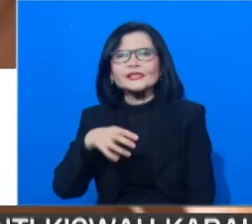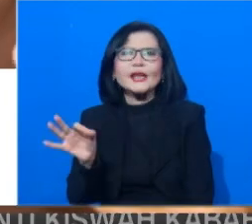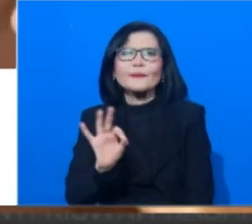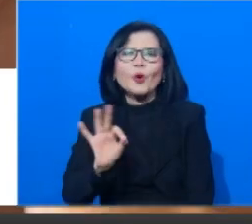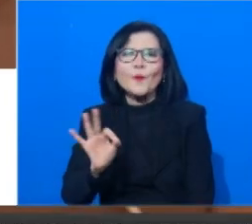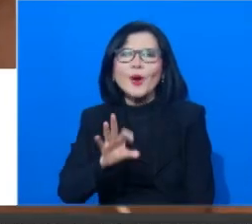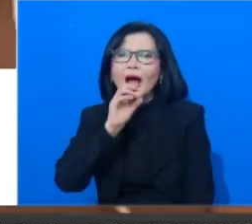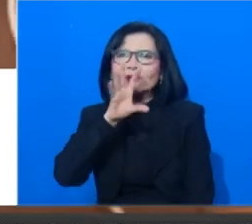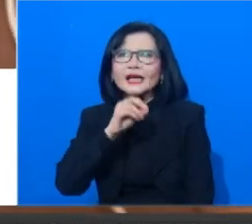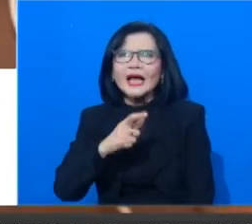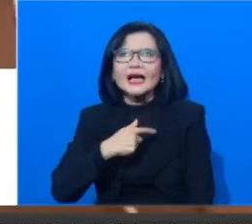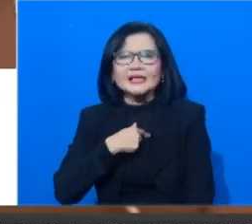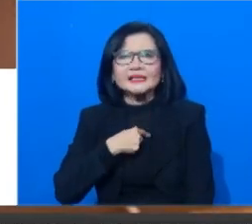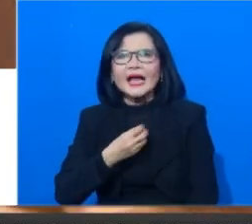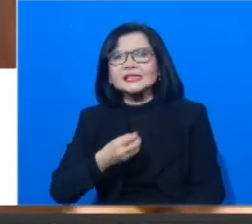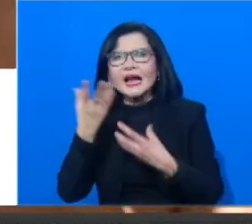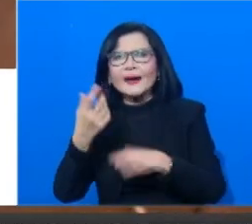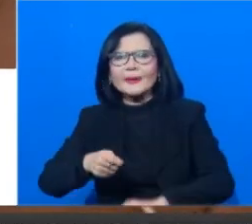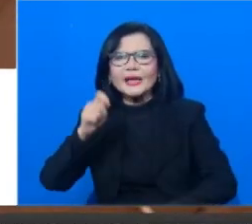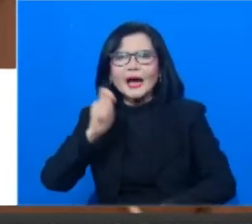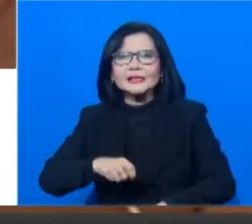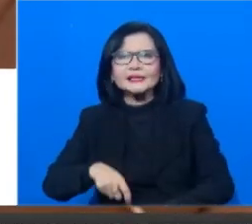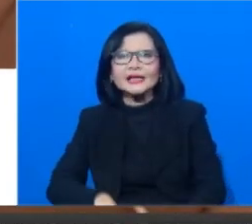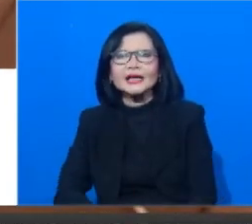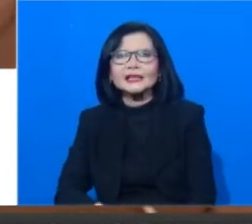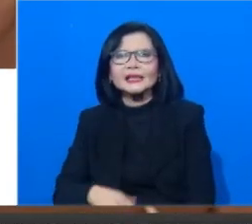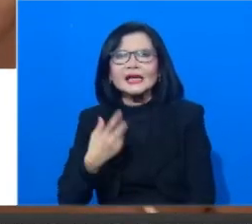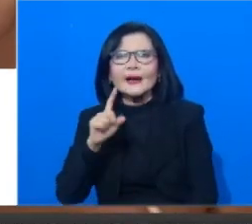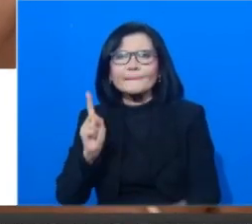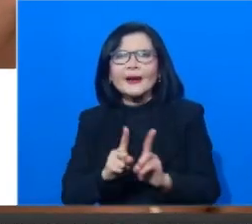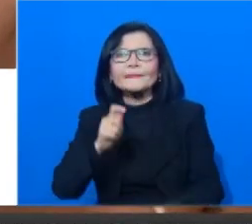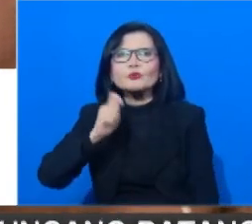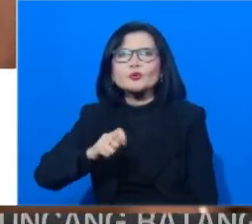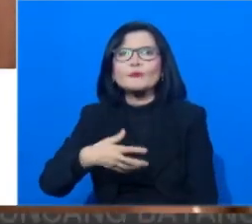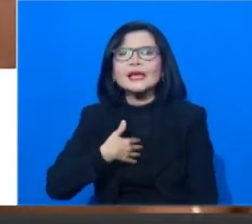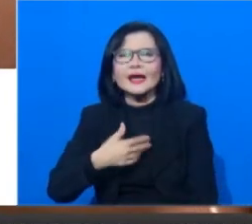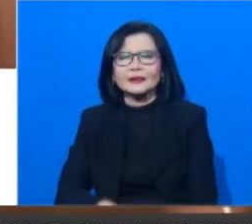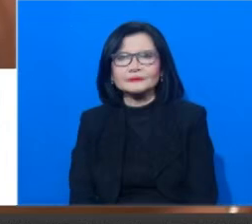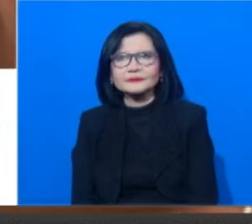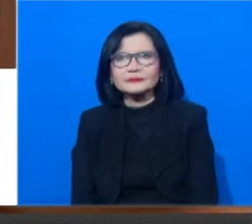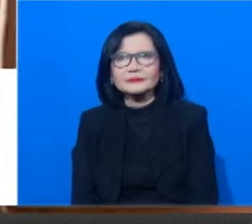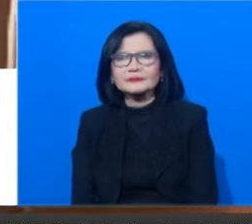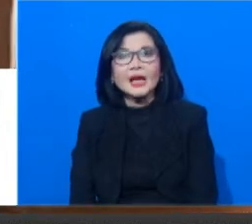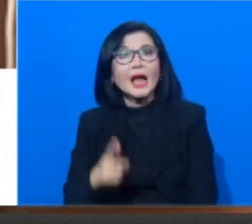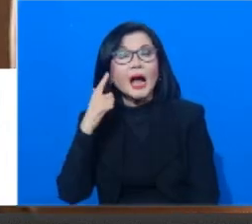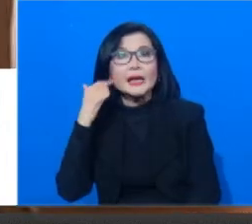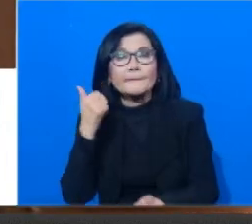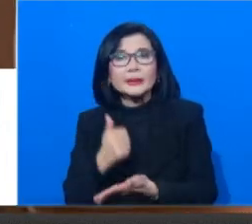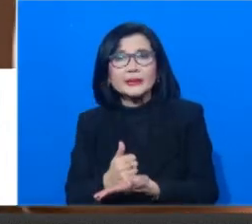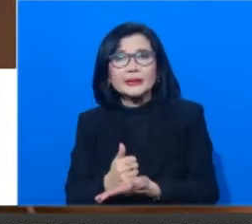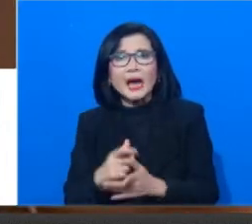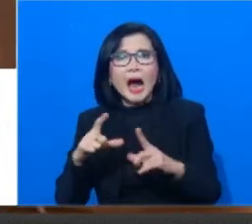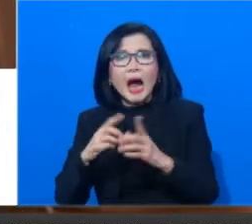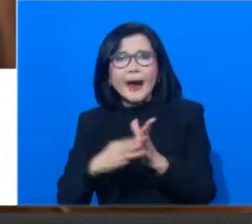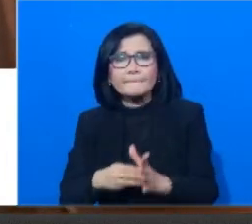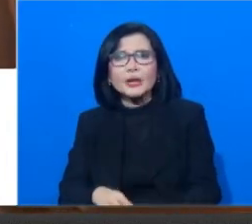tapi saya serahkan semuanya pada pihak kuasa hukum Biar mereka yang bicara Saya tidak bisa bicara siap oke yang kemudian menjadi penting adalah sosok Aep yang sempat mengatakan